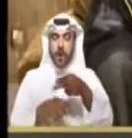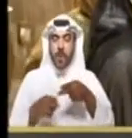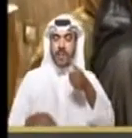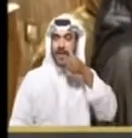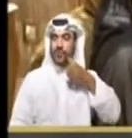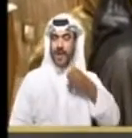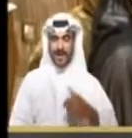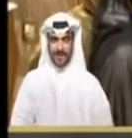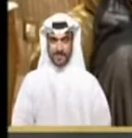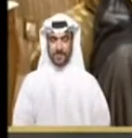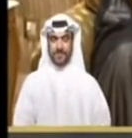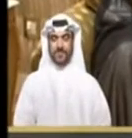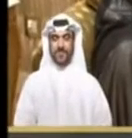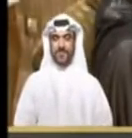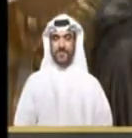والدولية.